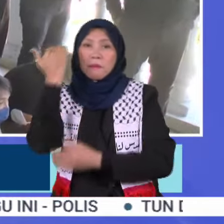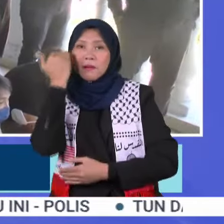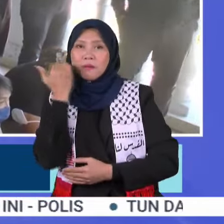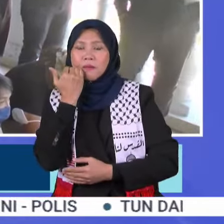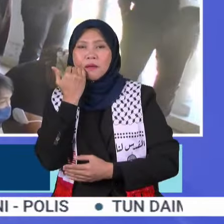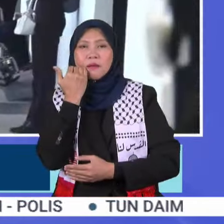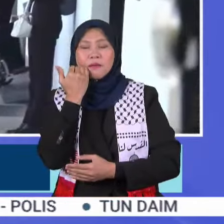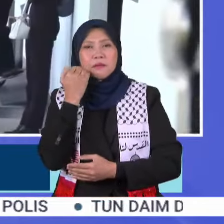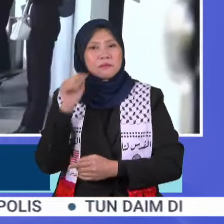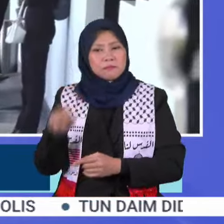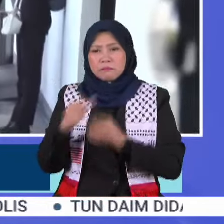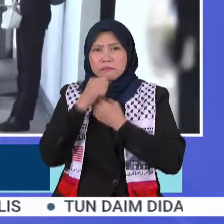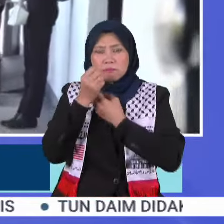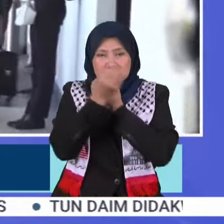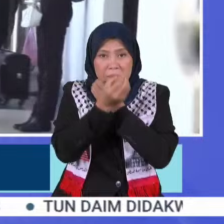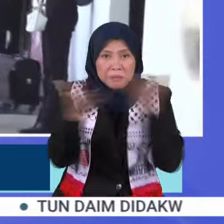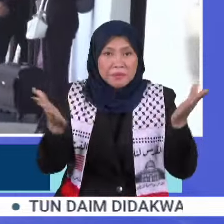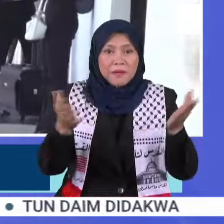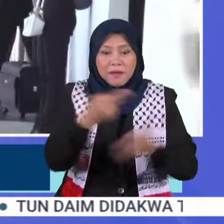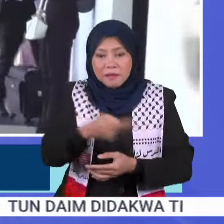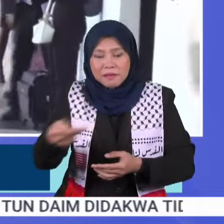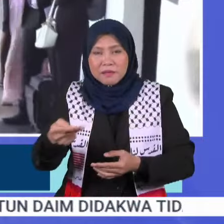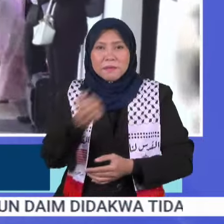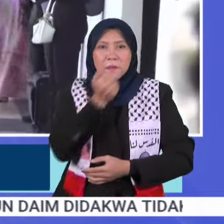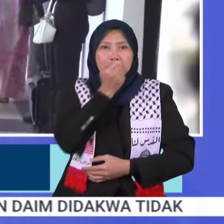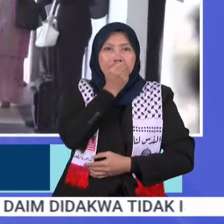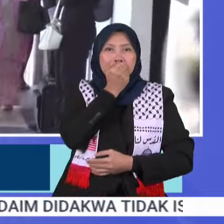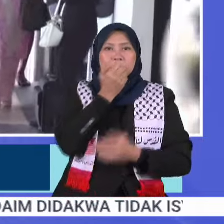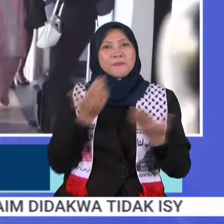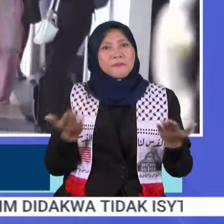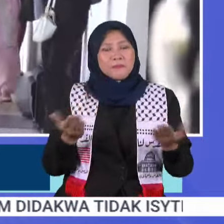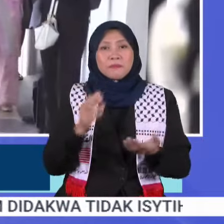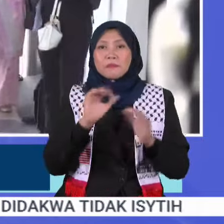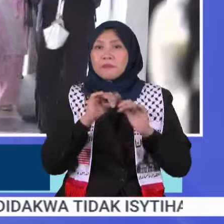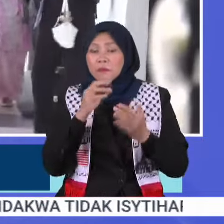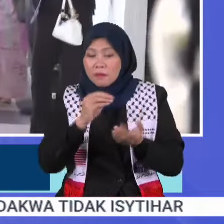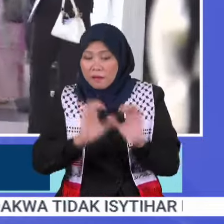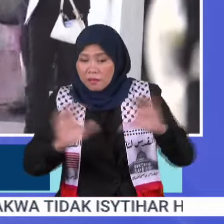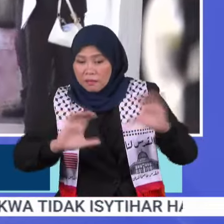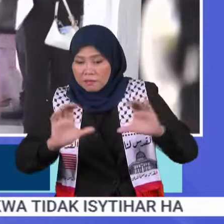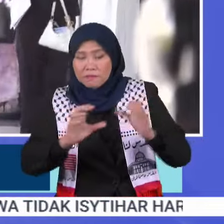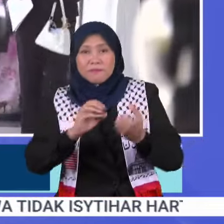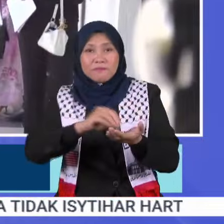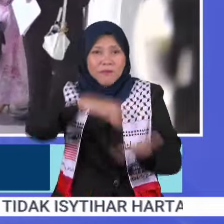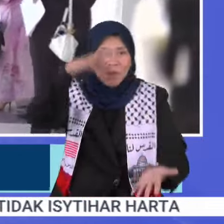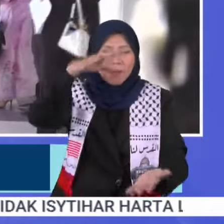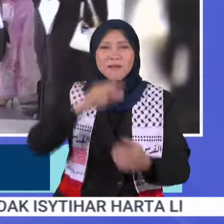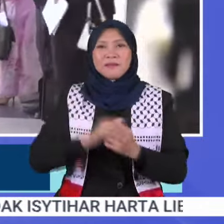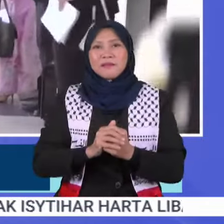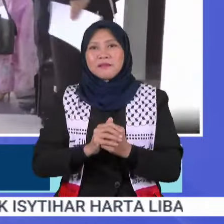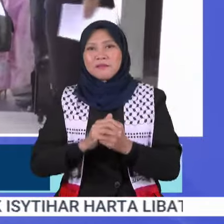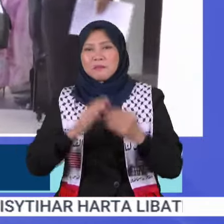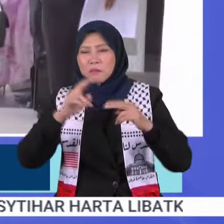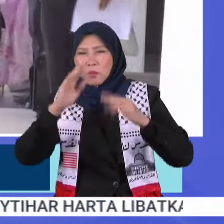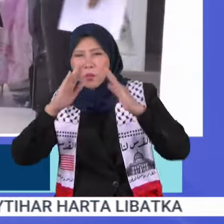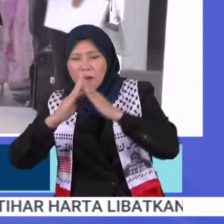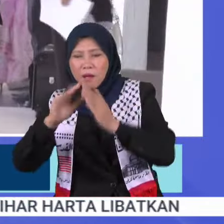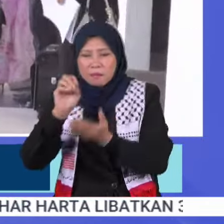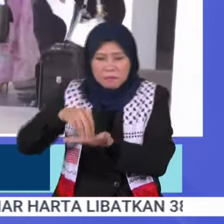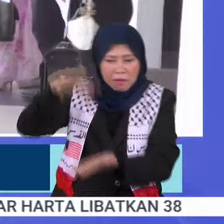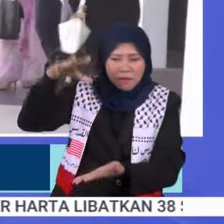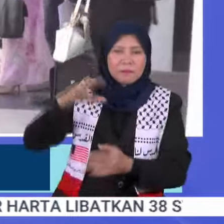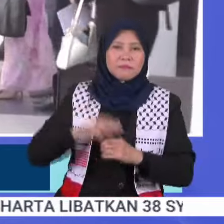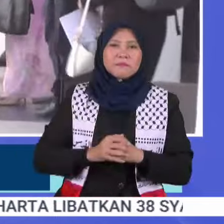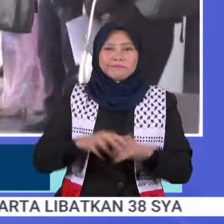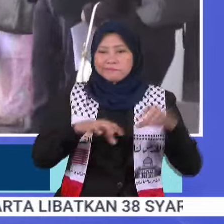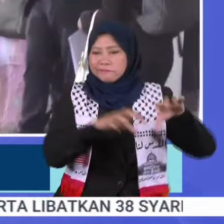dengan tidak mengisytiharkan harta. Ia melibatkan beberapa kenderaan mewah, syarikat dan hartanah di sekitar Kuala Lumpur, Selangor, Pahang, Negeri Sembilan, Perak